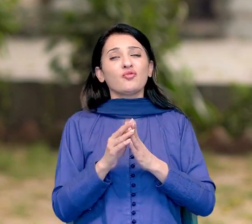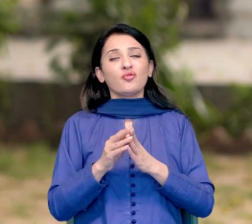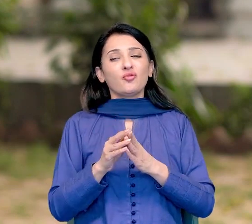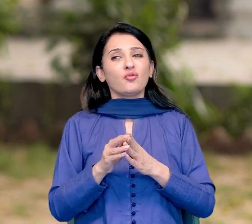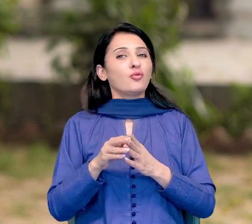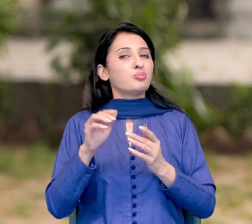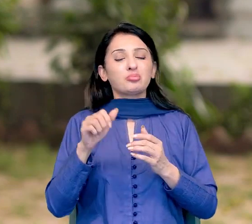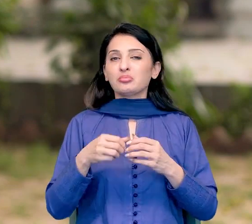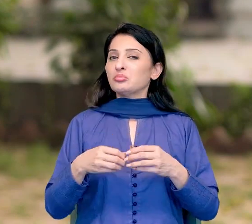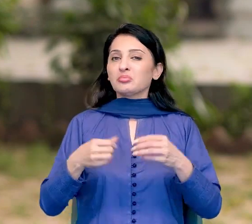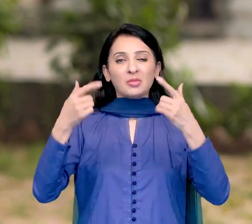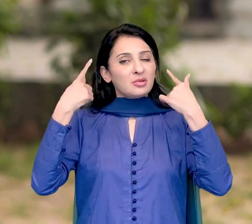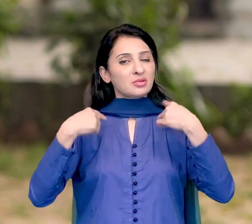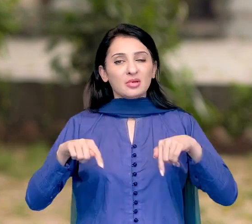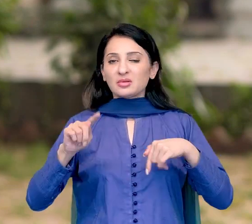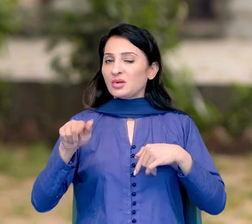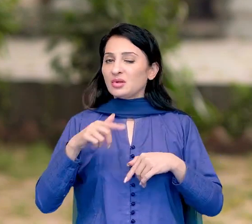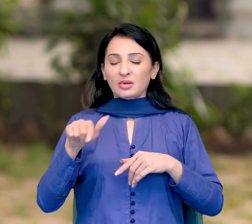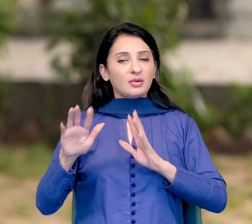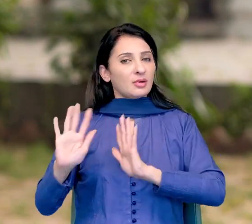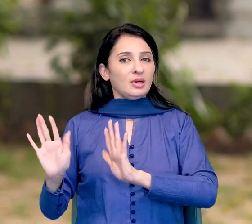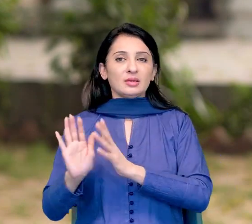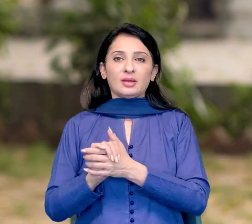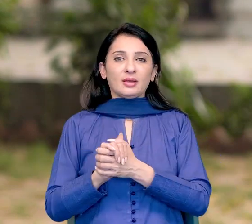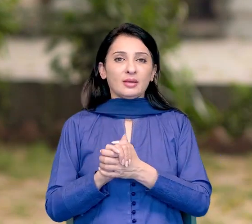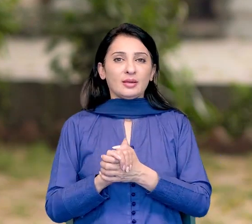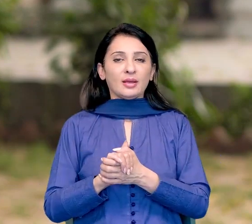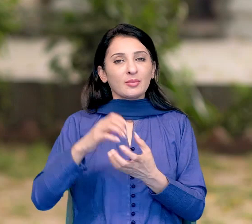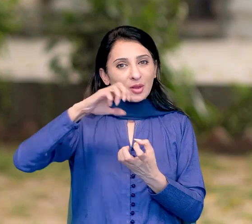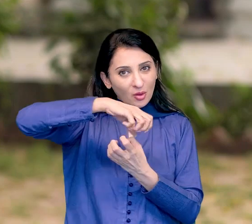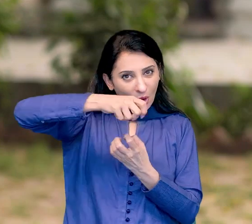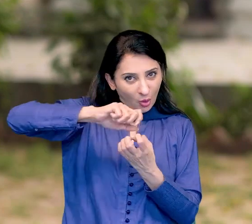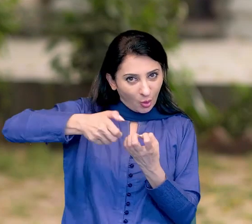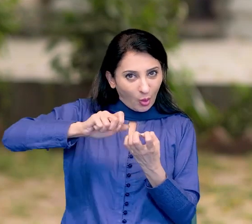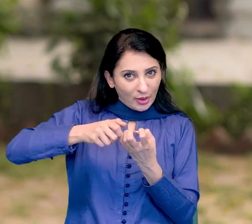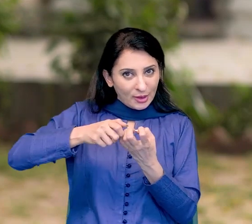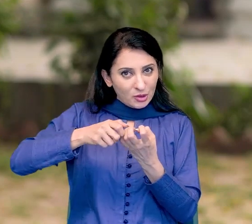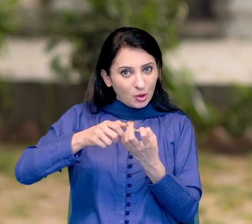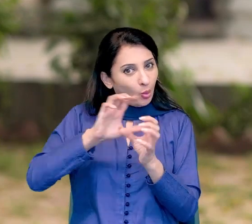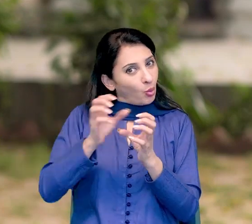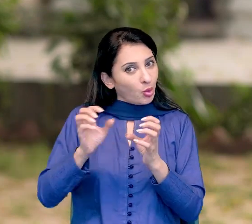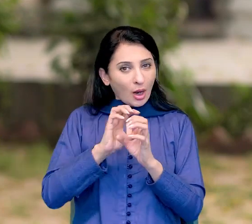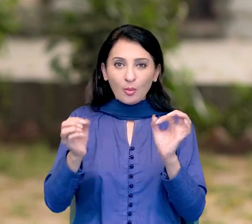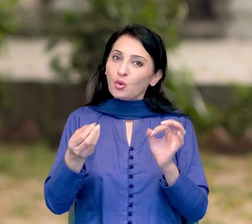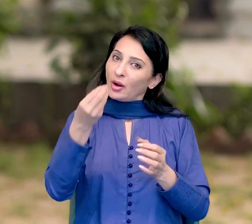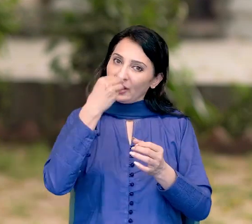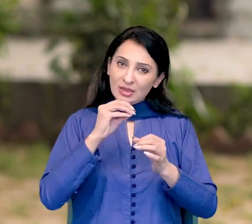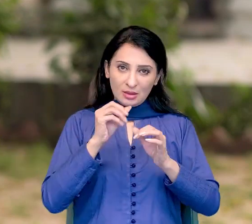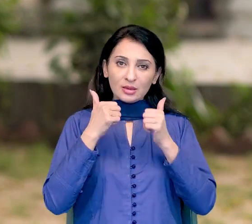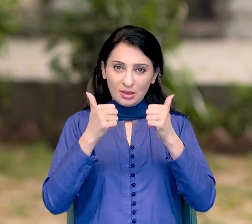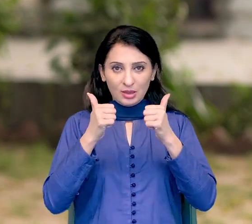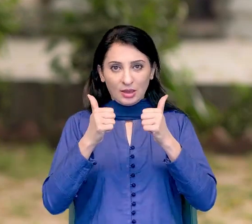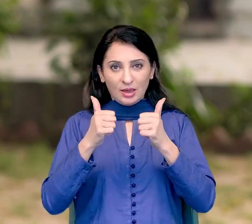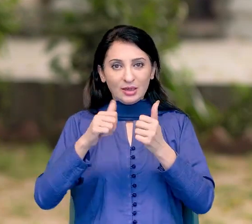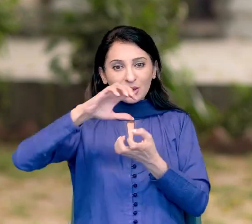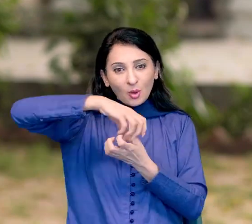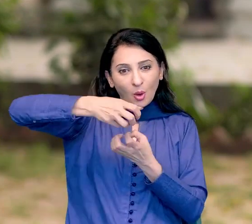treat. وہ ہیلدی ڈرنک نہیں ہے, آپ وہ اورنج کھا لیں rather than having orange juice. So orange juice is a